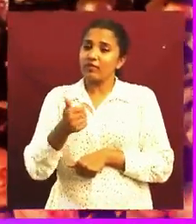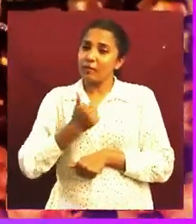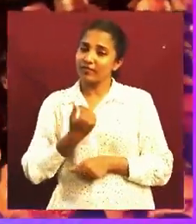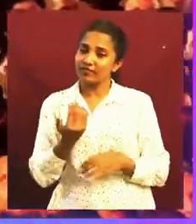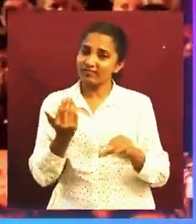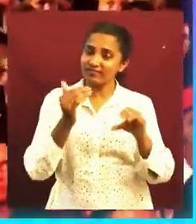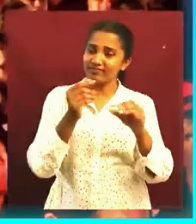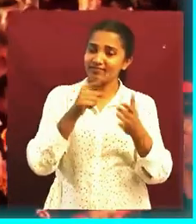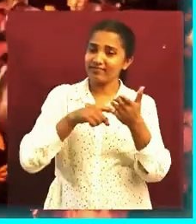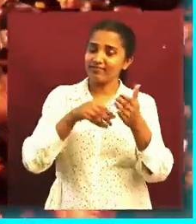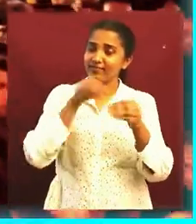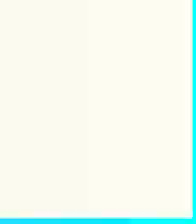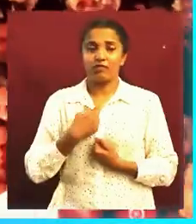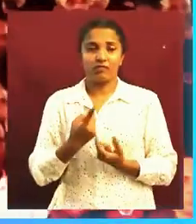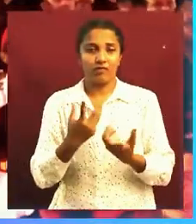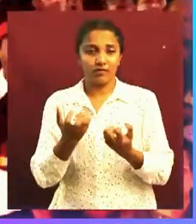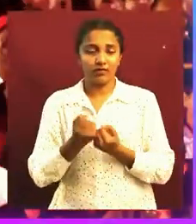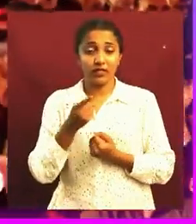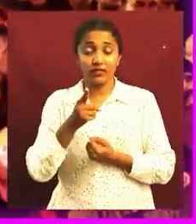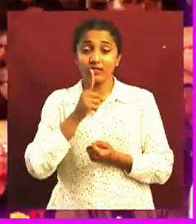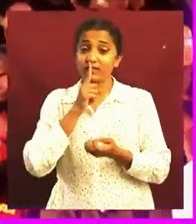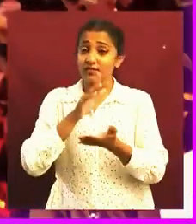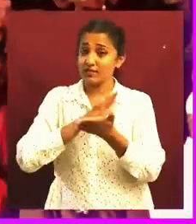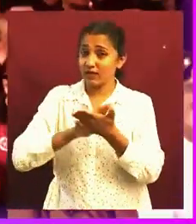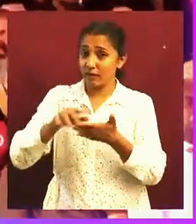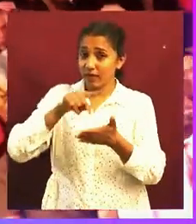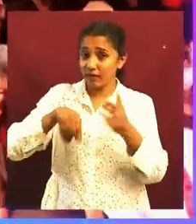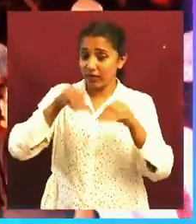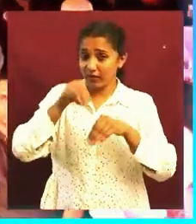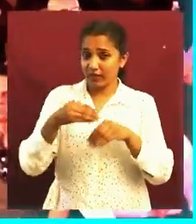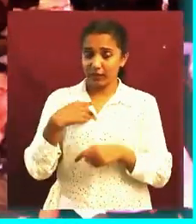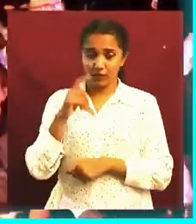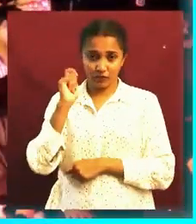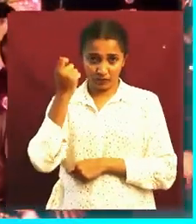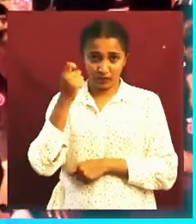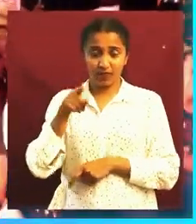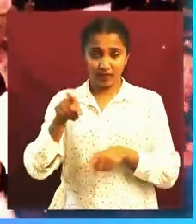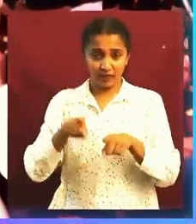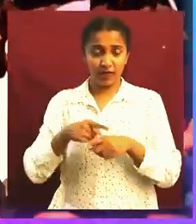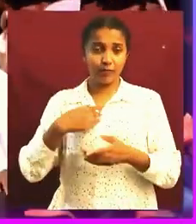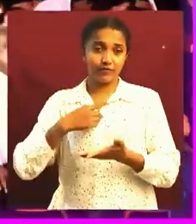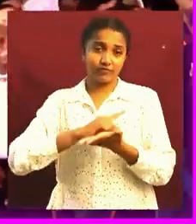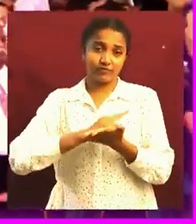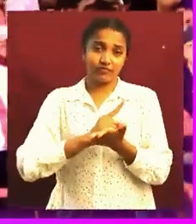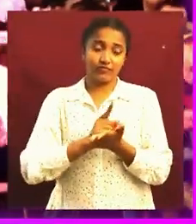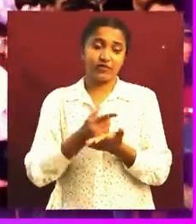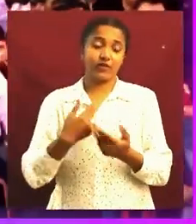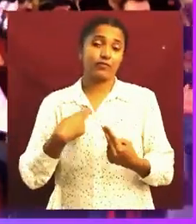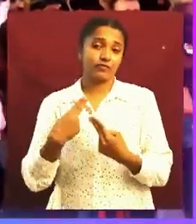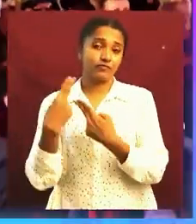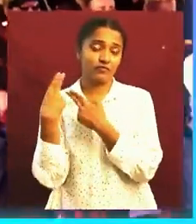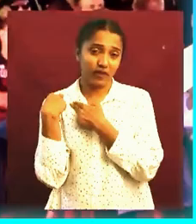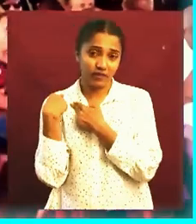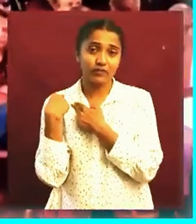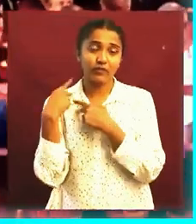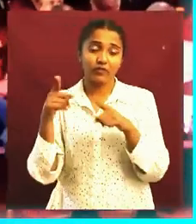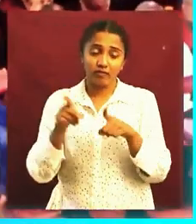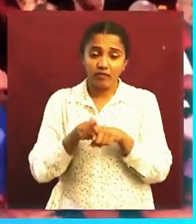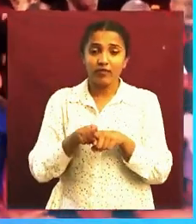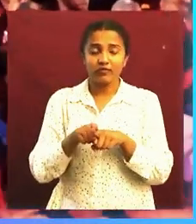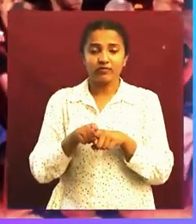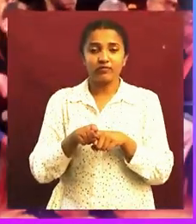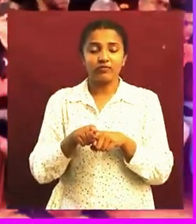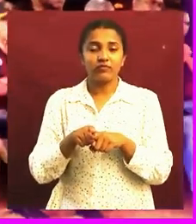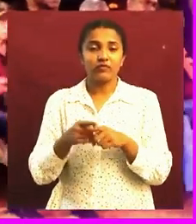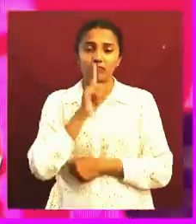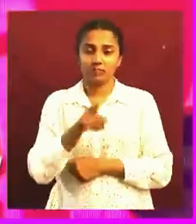මැතිවරණය අපිට අවශ්‍යයි. අන්නේ සාමකාමී මැතිවරණය දිනා ගැනීමත් අද ජාතික ජන බලවේගයේ සතු වෙන වගකීමක් සහ යුතුකමක්.